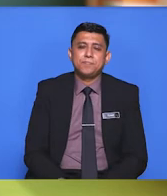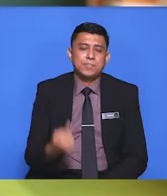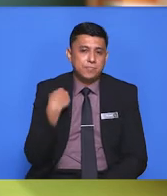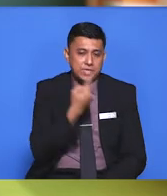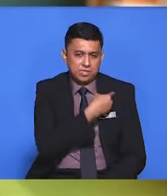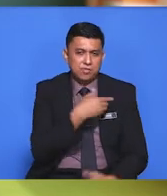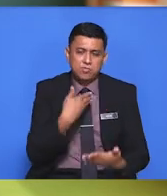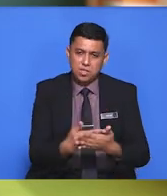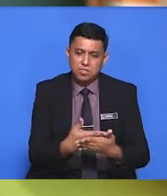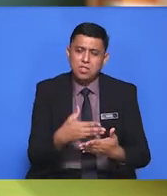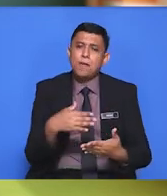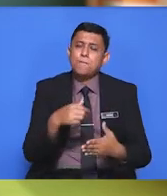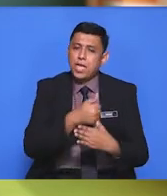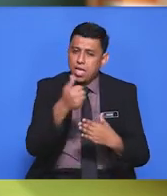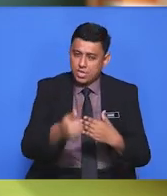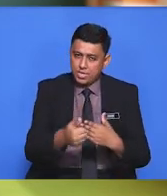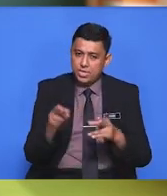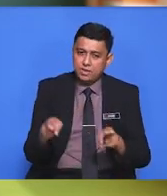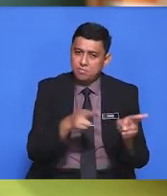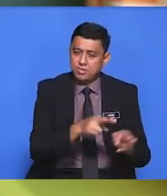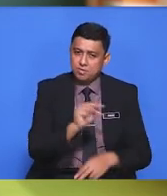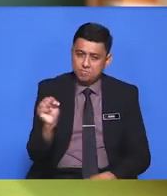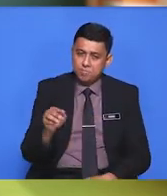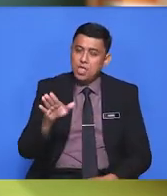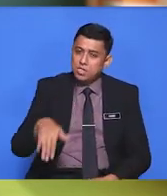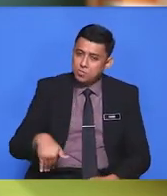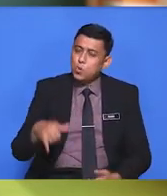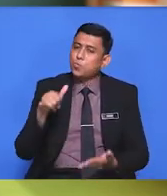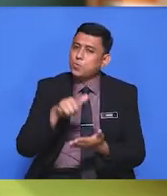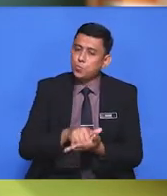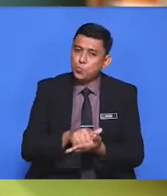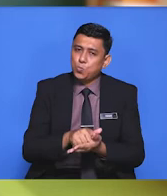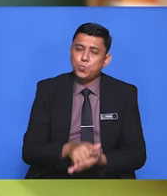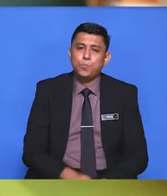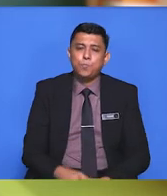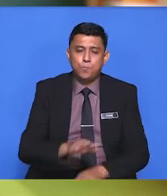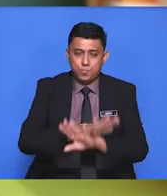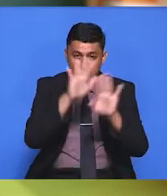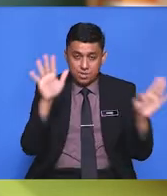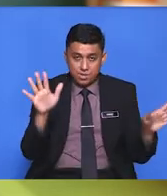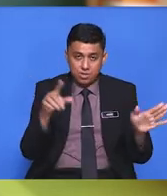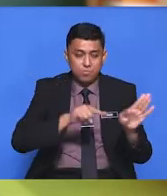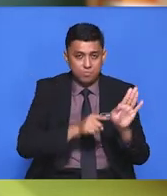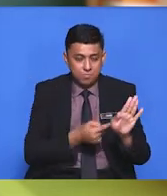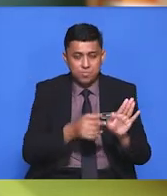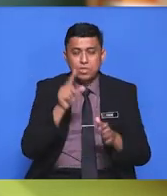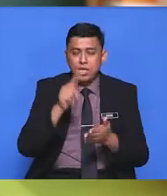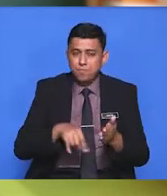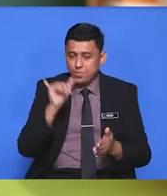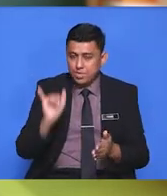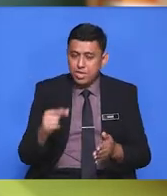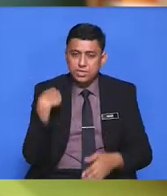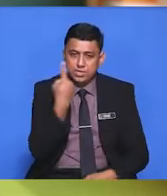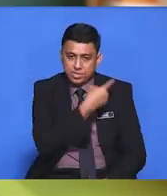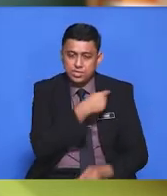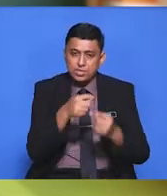Kita sudah sampai ke akhir rancangan. Sebelum itu, cikgu ingin menerangkan semula apa yang kita telah